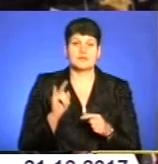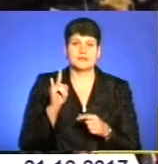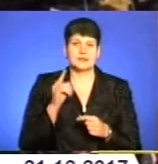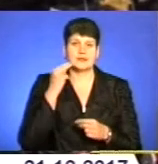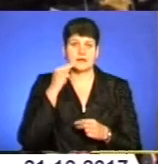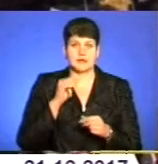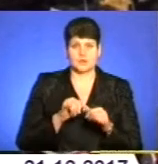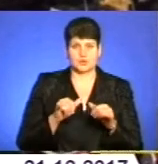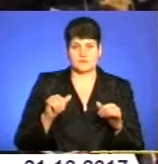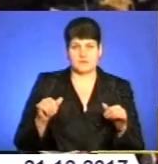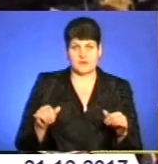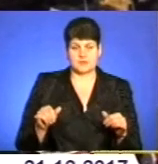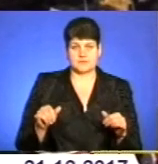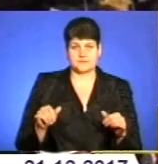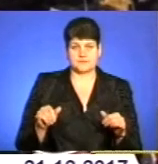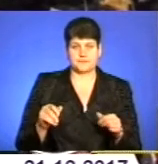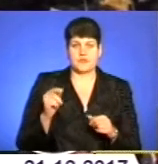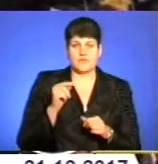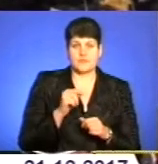найкраще розвивається. Вона